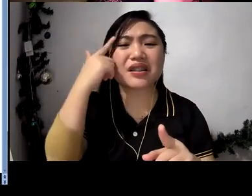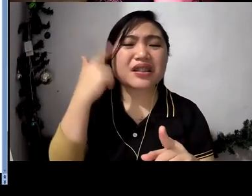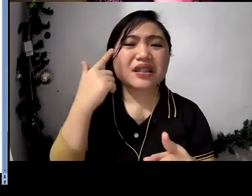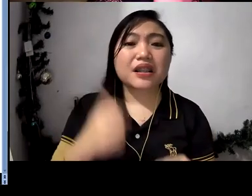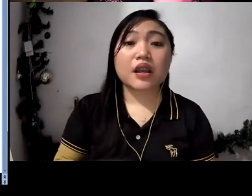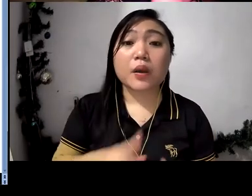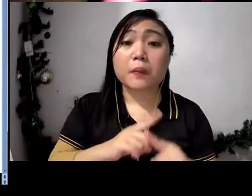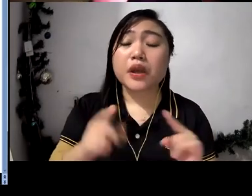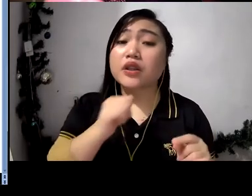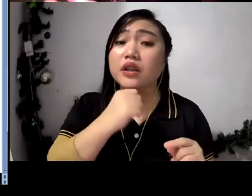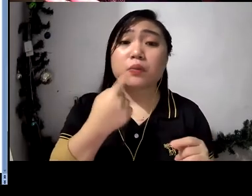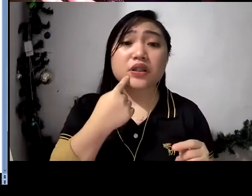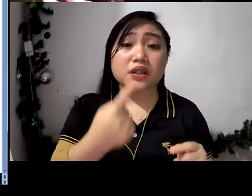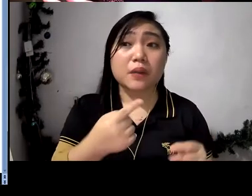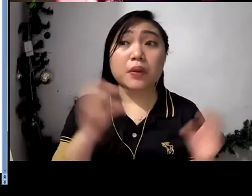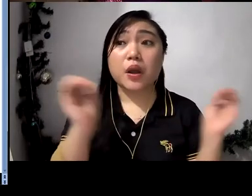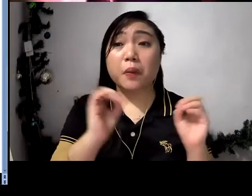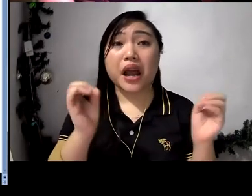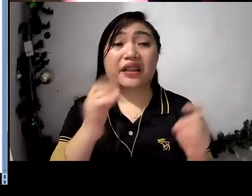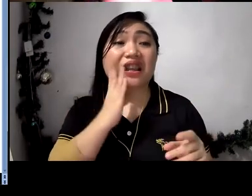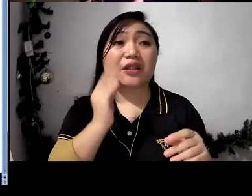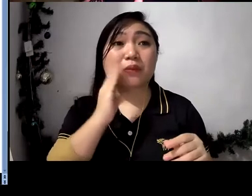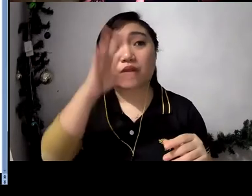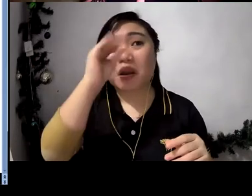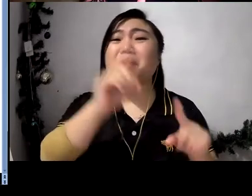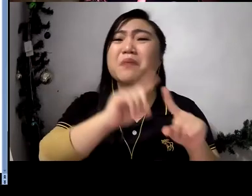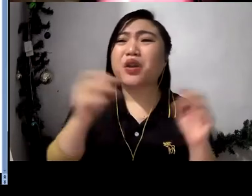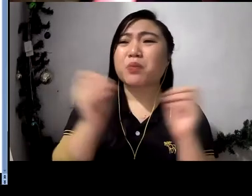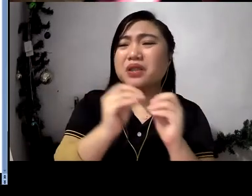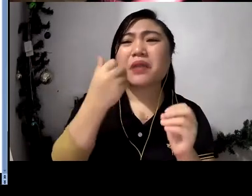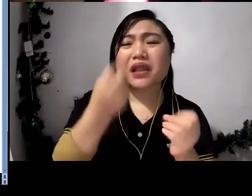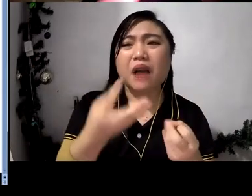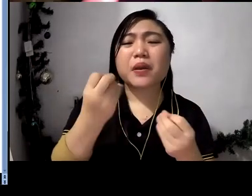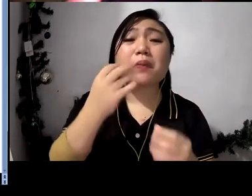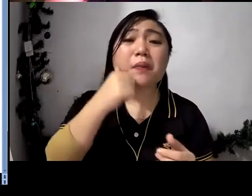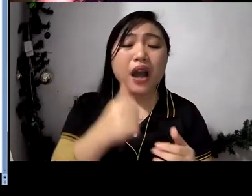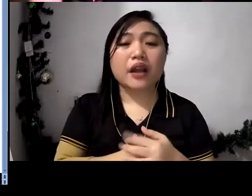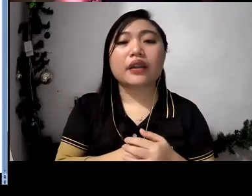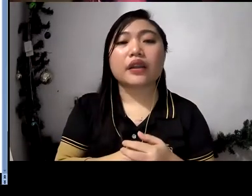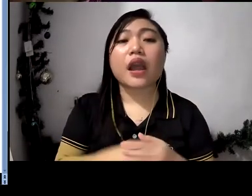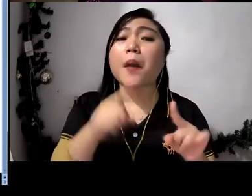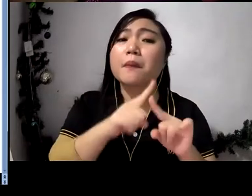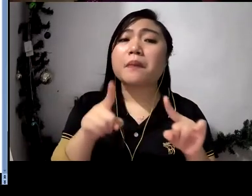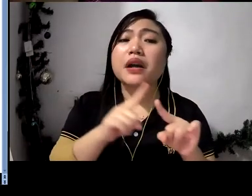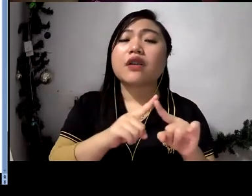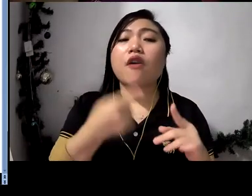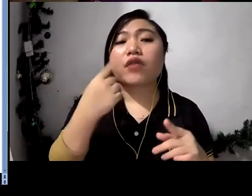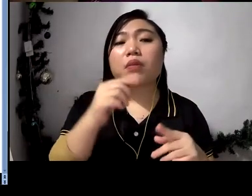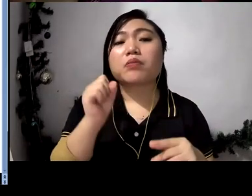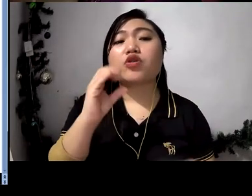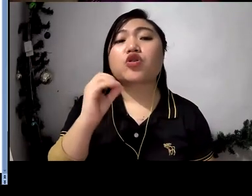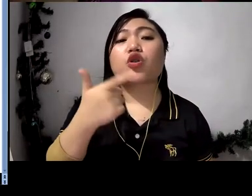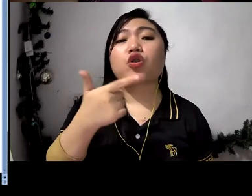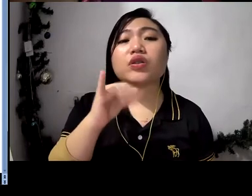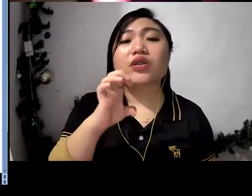hindi natin sinasabi na walang karanasan ng lalaki, pero mas maraming babae. Pero among the SOGI SC, no, may mga issues